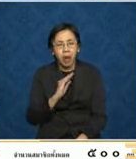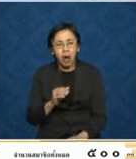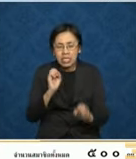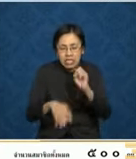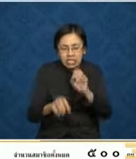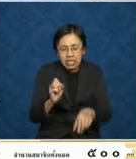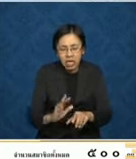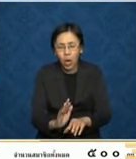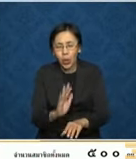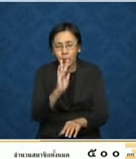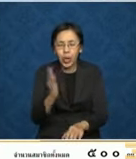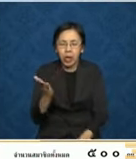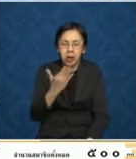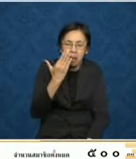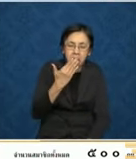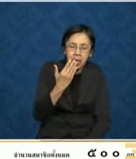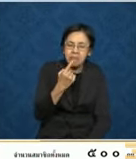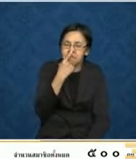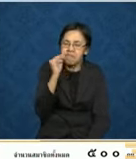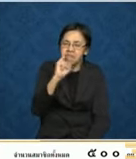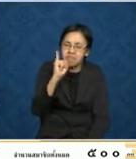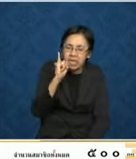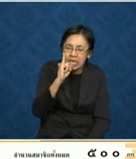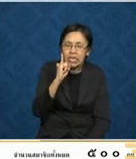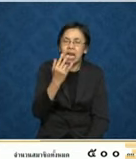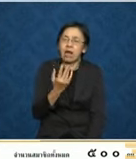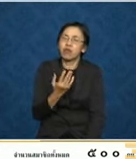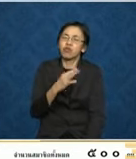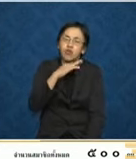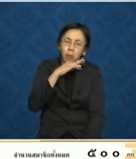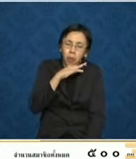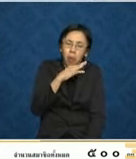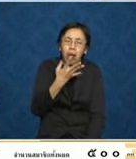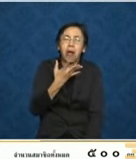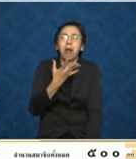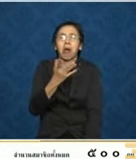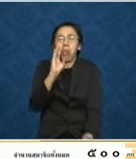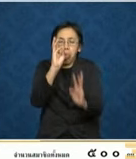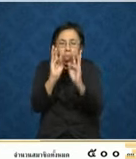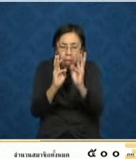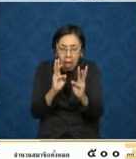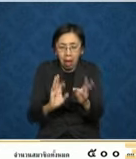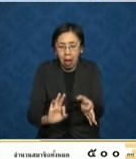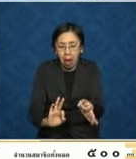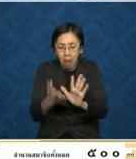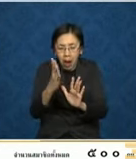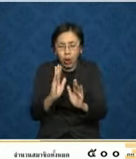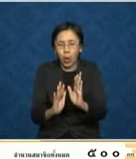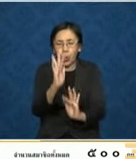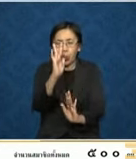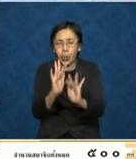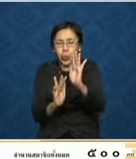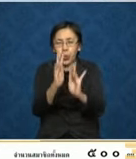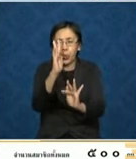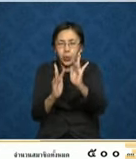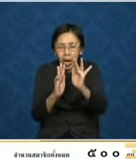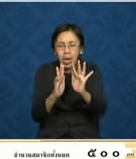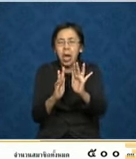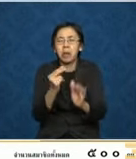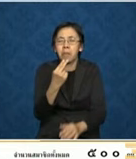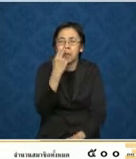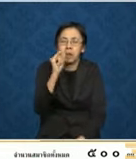ายอากาศเสียเป็นมลพิษนะคะก็พอเผาแล้วเกิดมลพิษเป็นพิษผสมไป